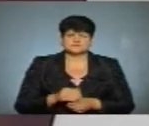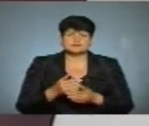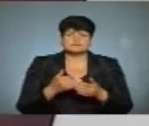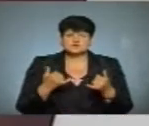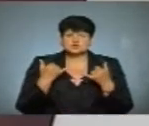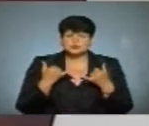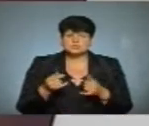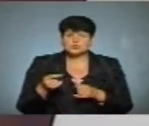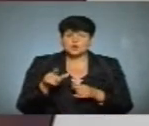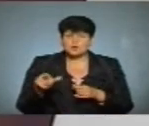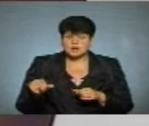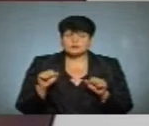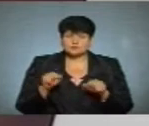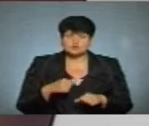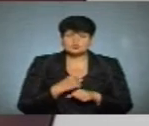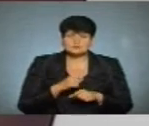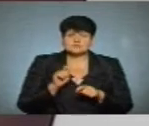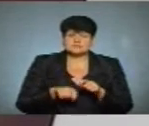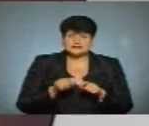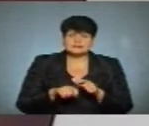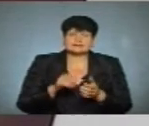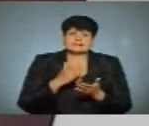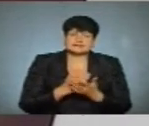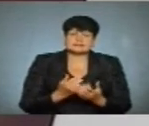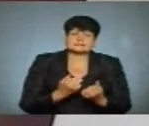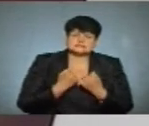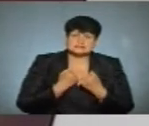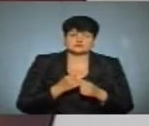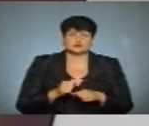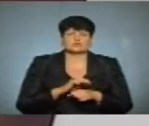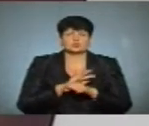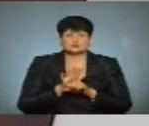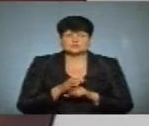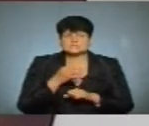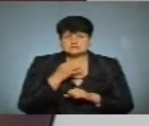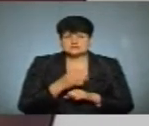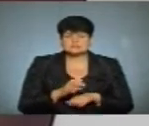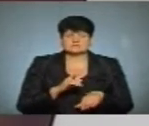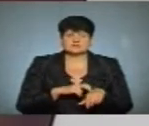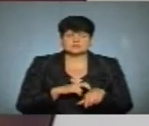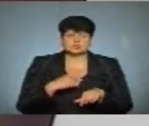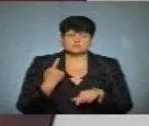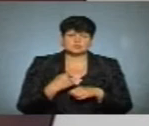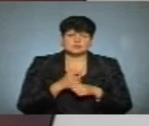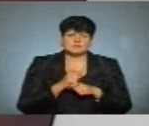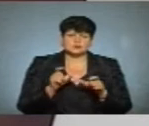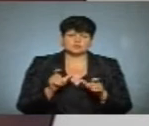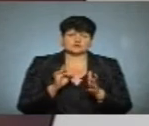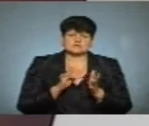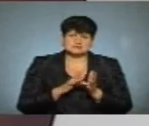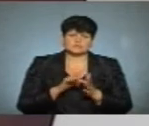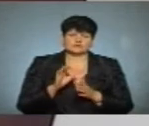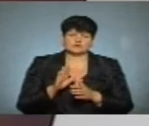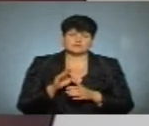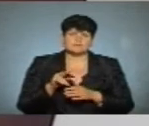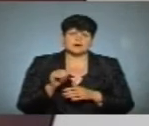Відсьогодні тернополяни можуть зробити тест на наявність імунітету до коронавірусу, розповів епідеміолог обласного лабораторного центру Володимир Паничев. За